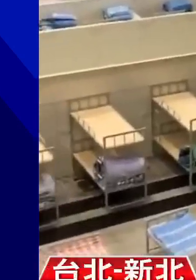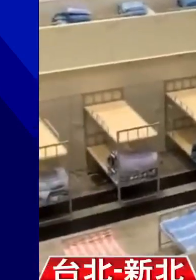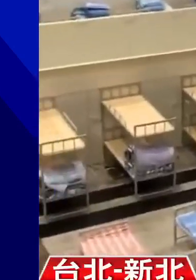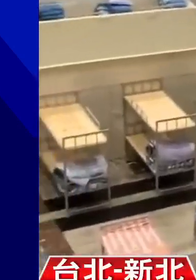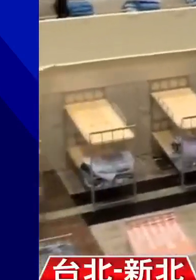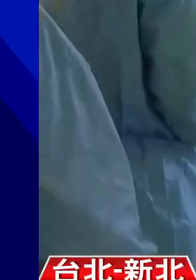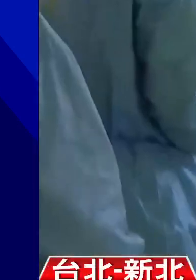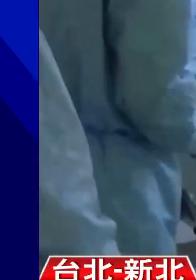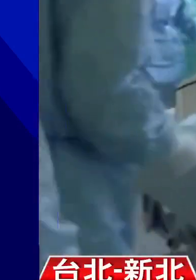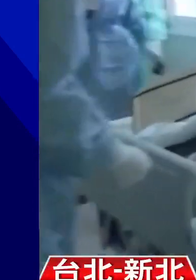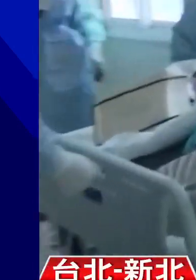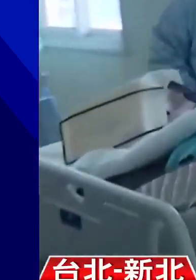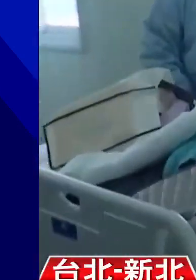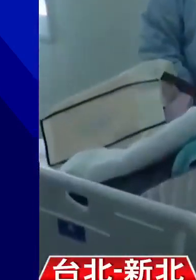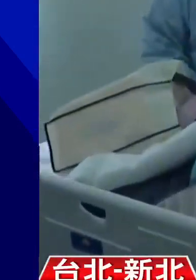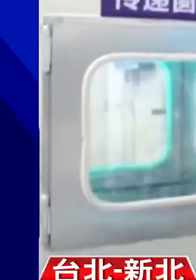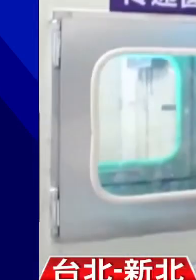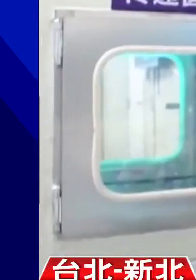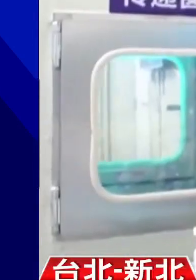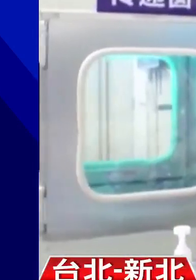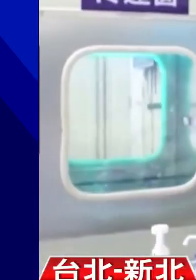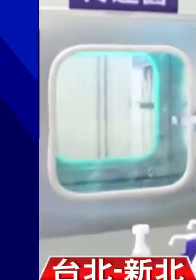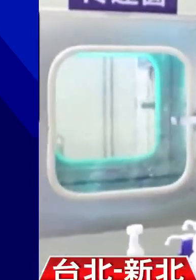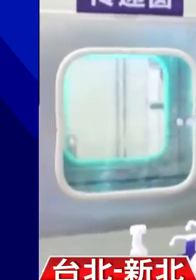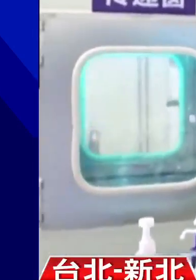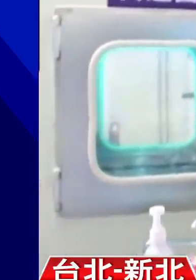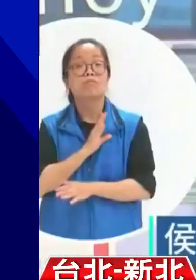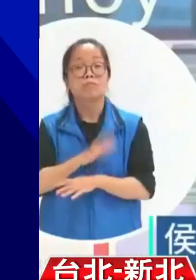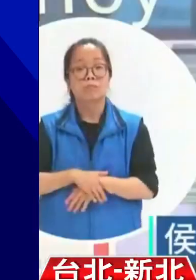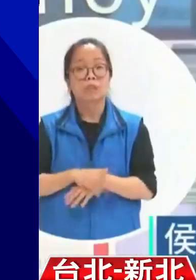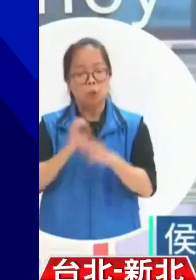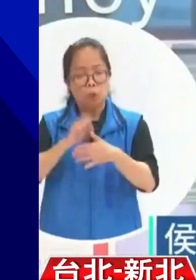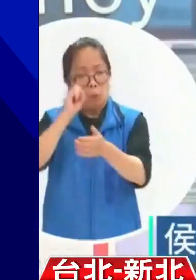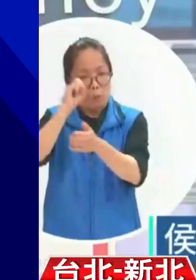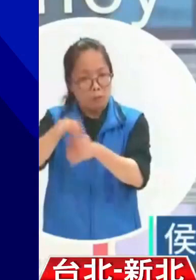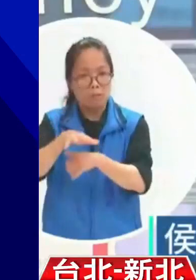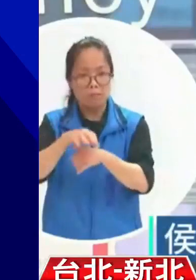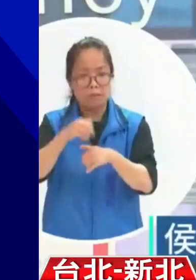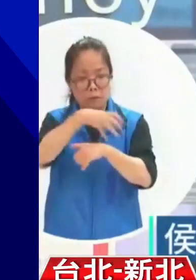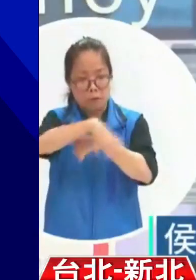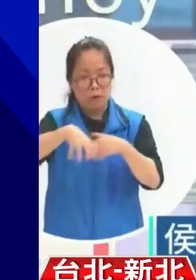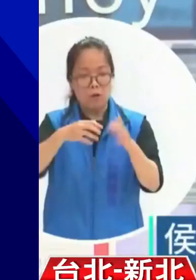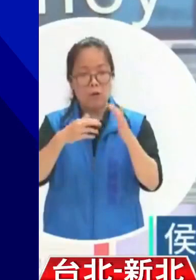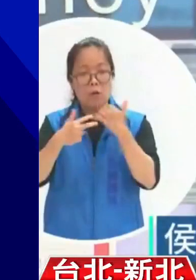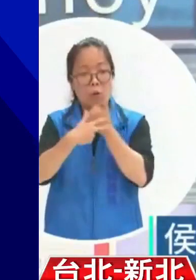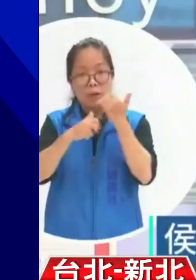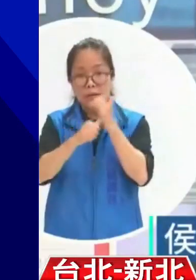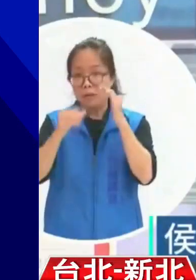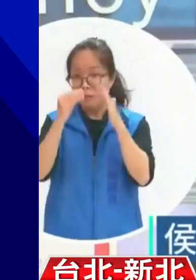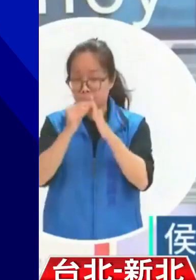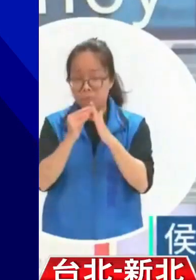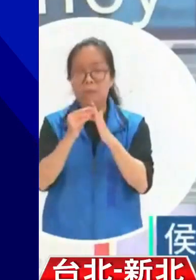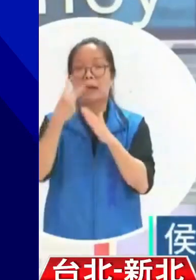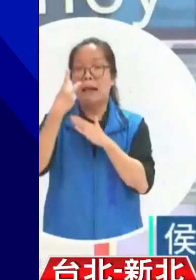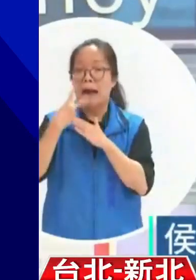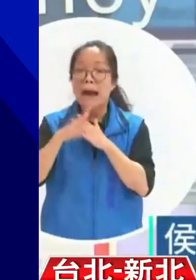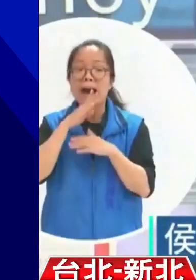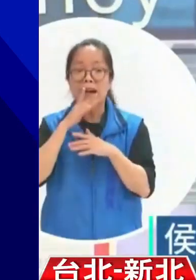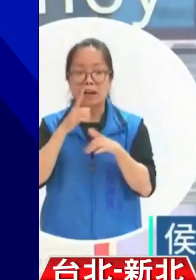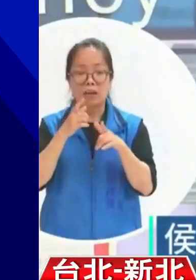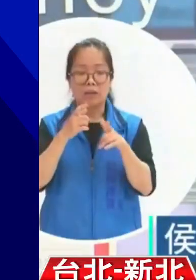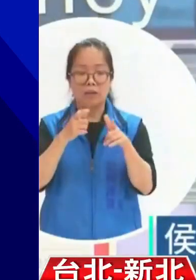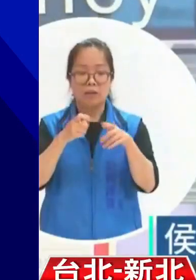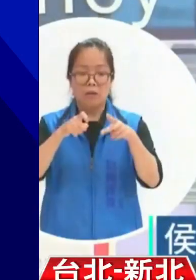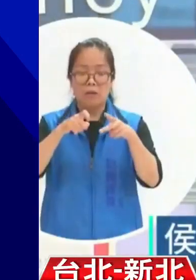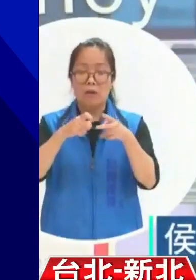这是大陆的方舱医院，如今在台湾也要看到了吗？ 这交代我们的卫生局以及我们的公务